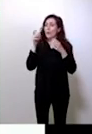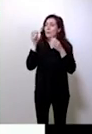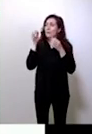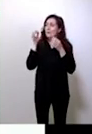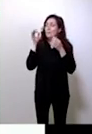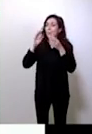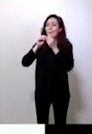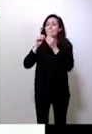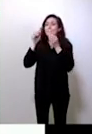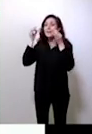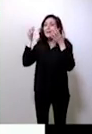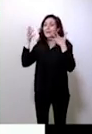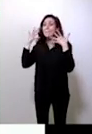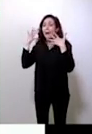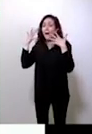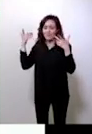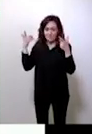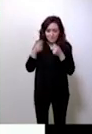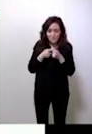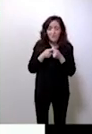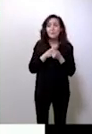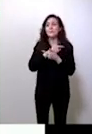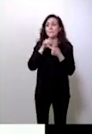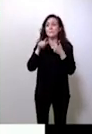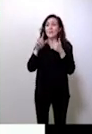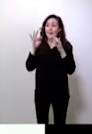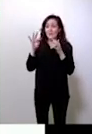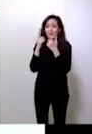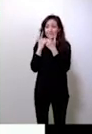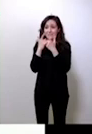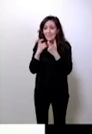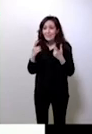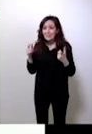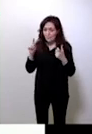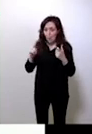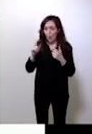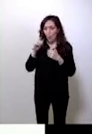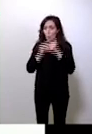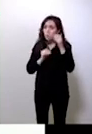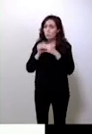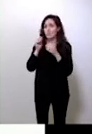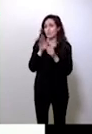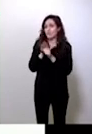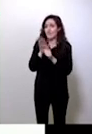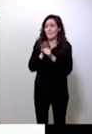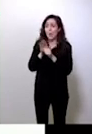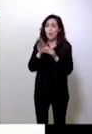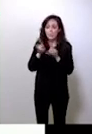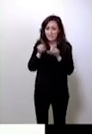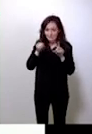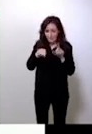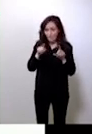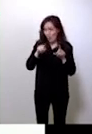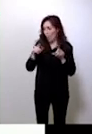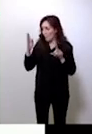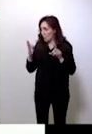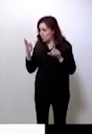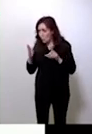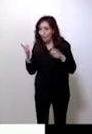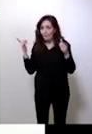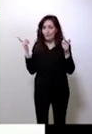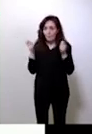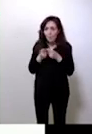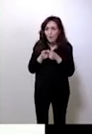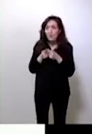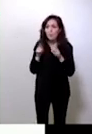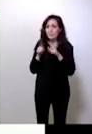du nombre et de la diversité en construisant suffisamment avec des logements qui correspondent aux besoins, qui correspondent aussi à la